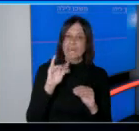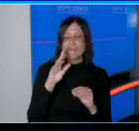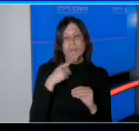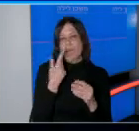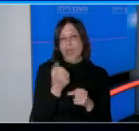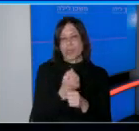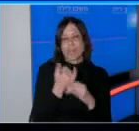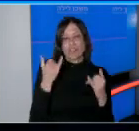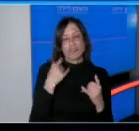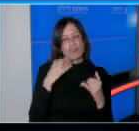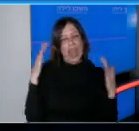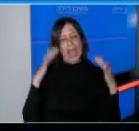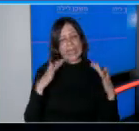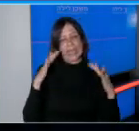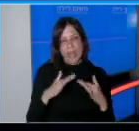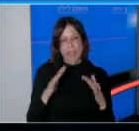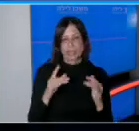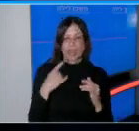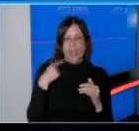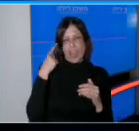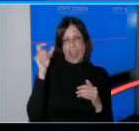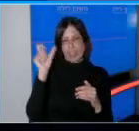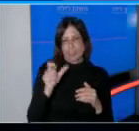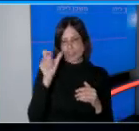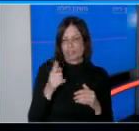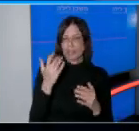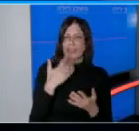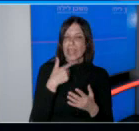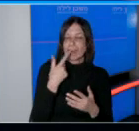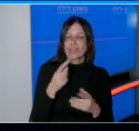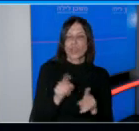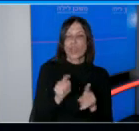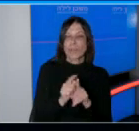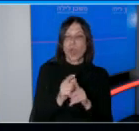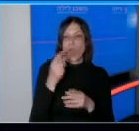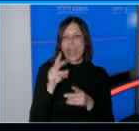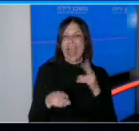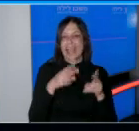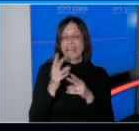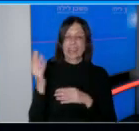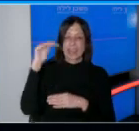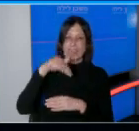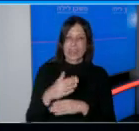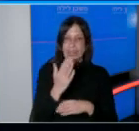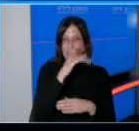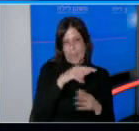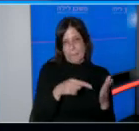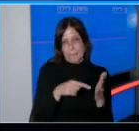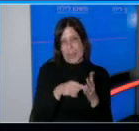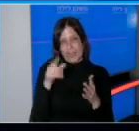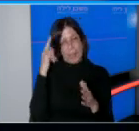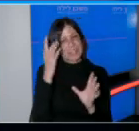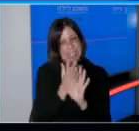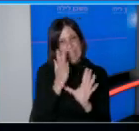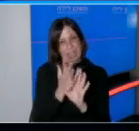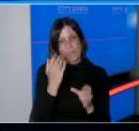כדי להרגיע את הראש? כי אנשים כבר די, אתה יודע. אני תיארתי את זה בתור רכבת הרים, אבל בגלל שאתה פסיכיאטר